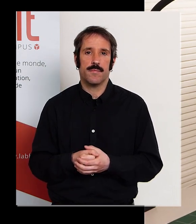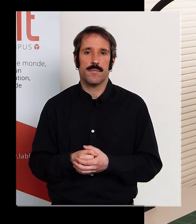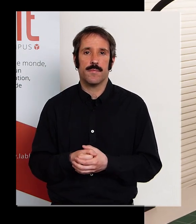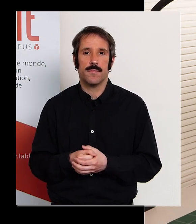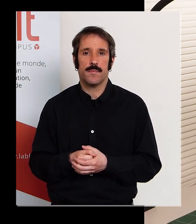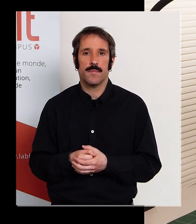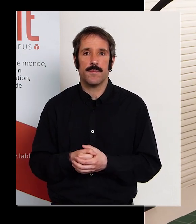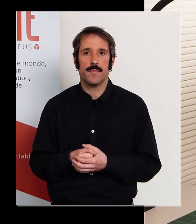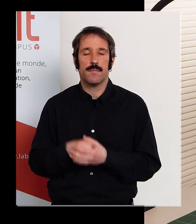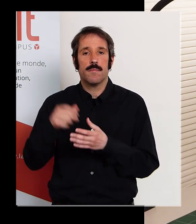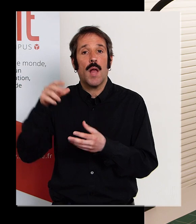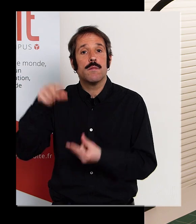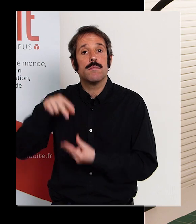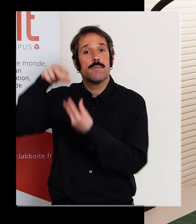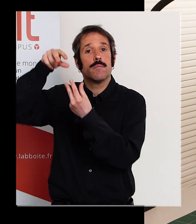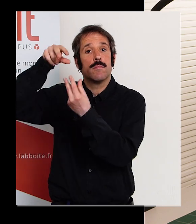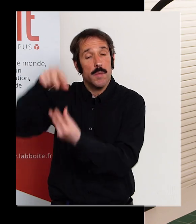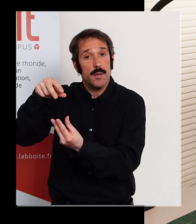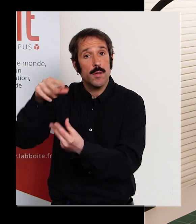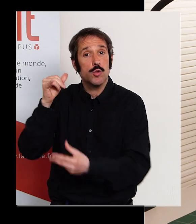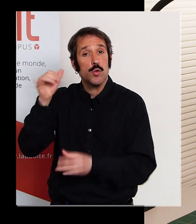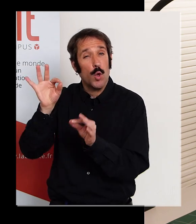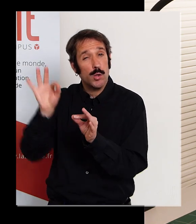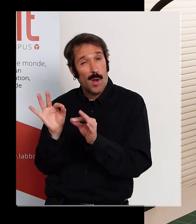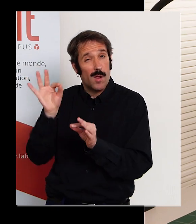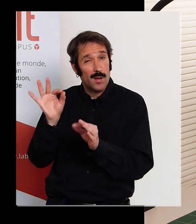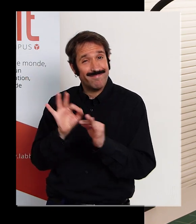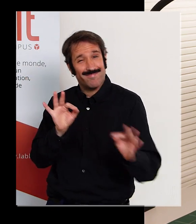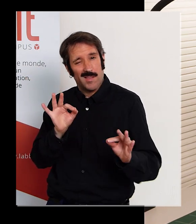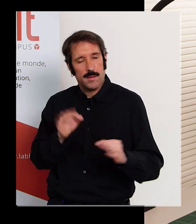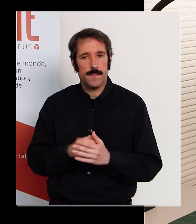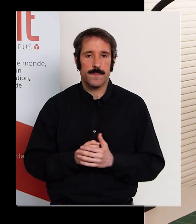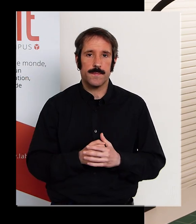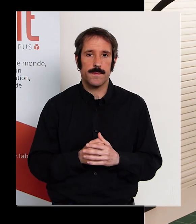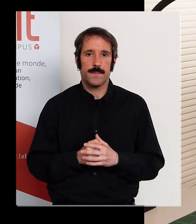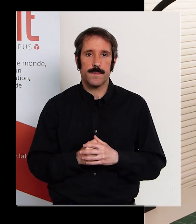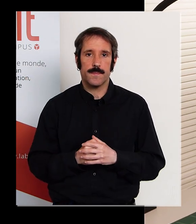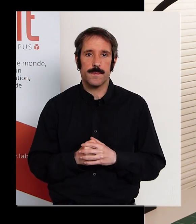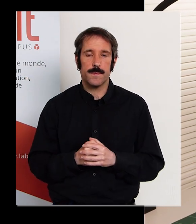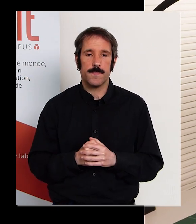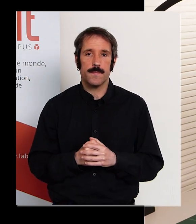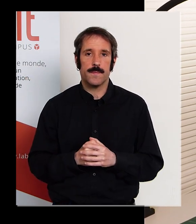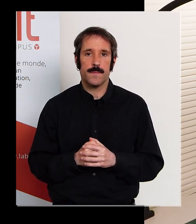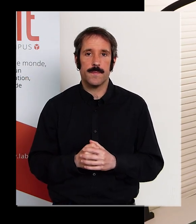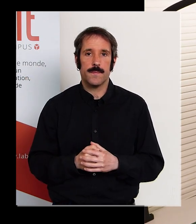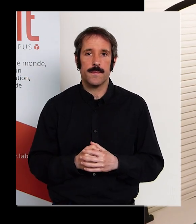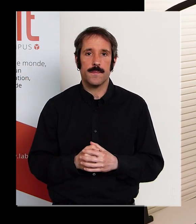Nous le prenons et nous la remettons sur son support pour le mettre jusqu'au tendeur.